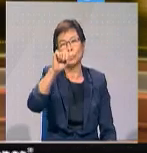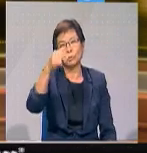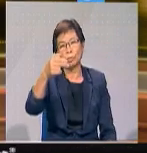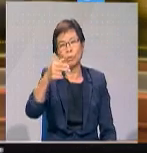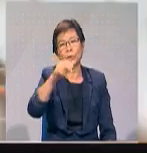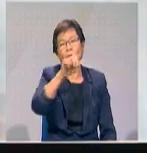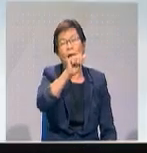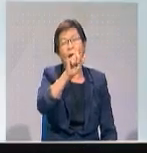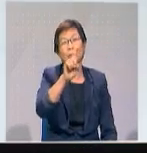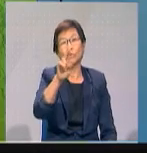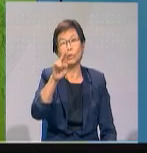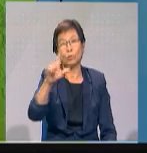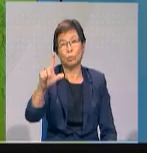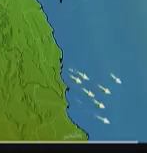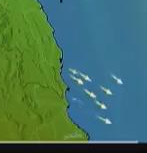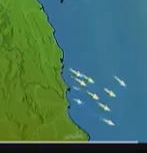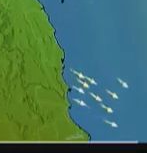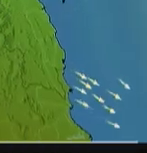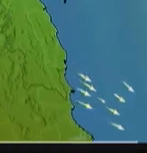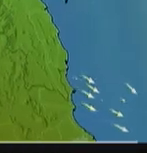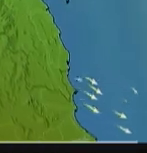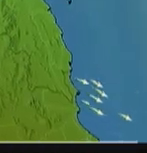Assalamualaikum.